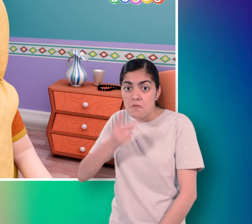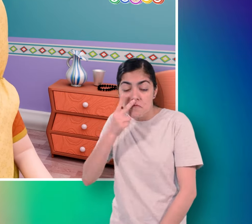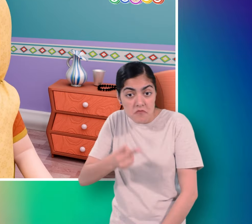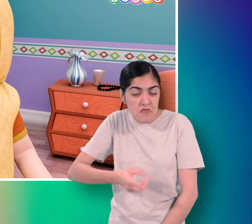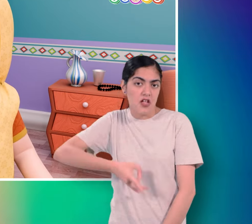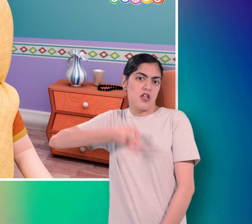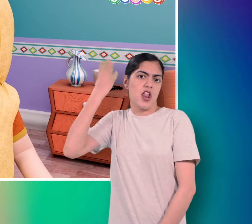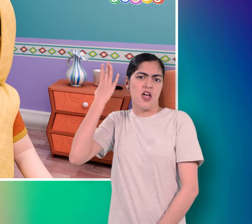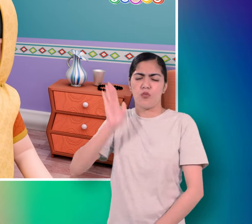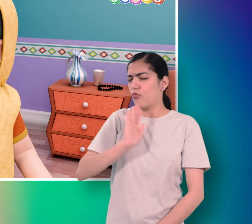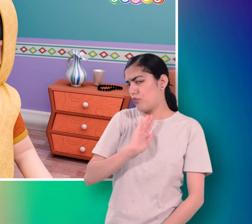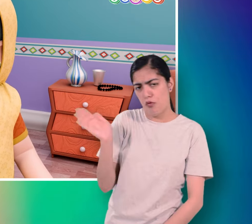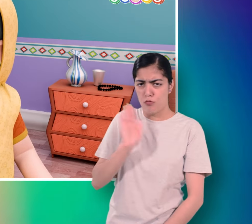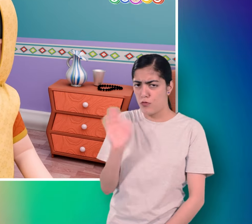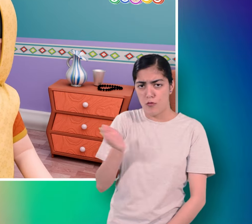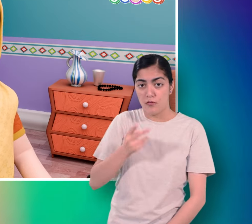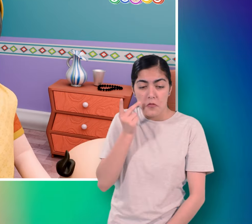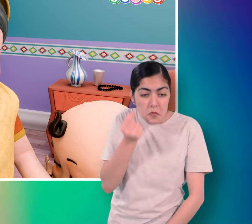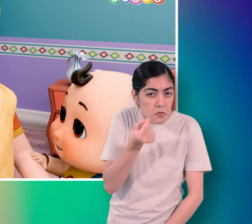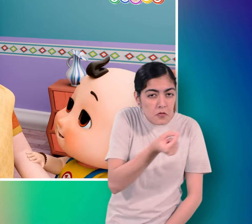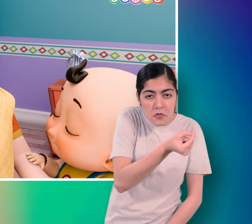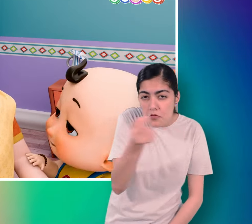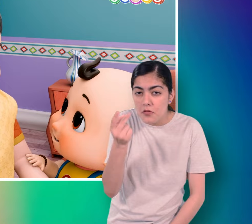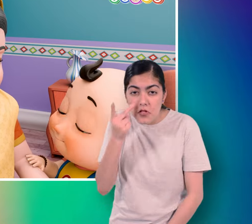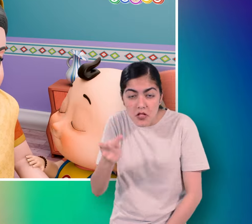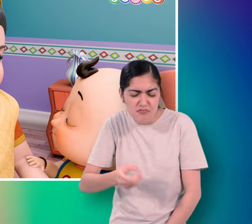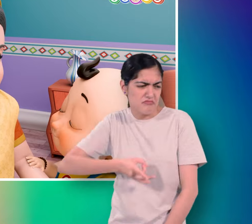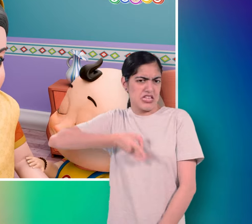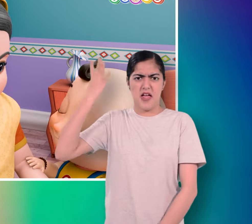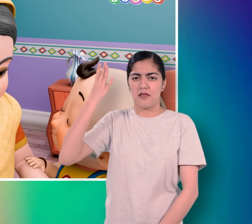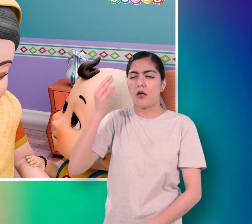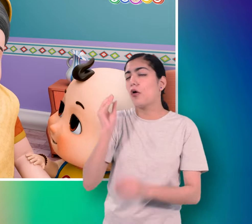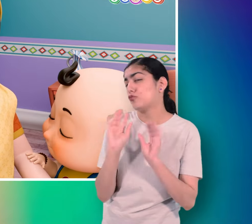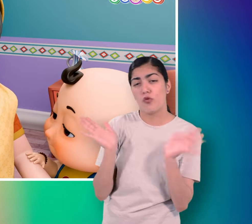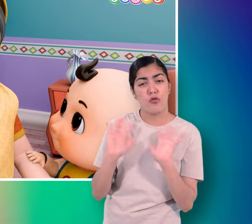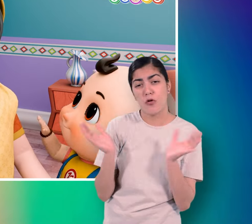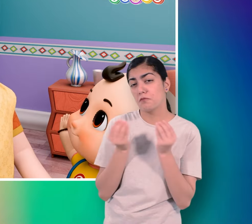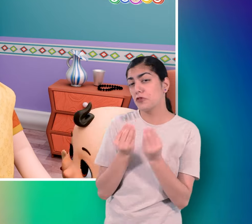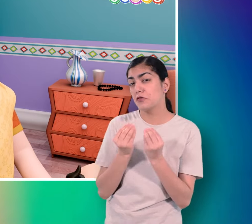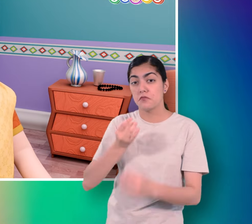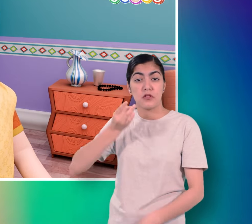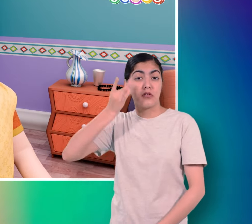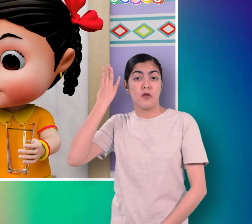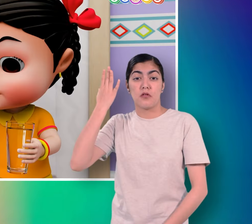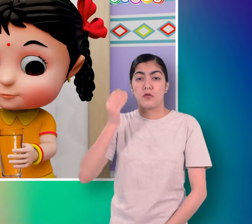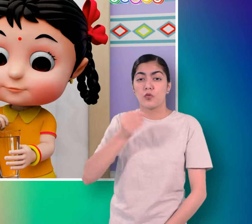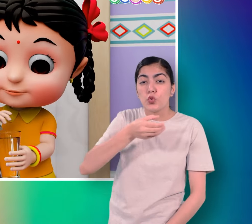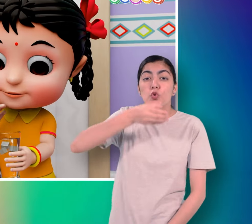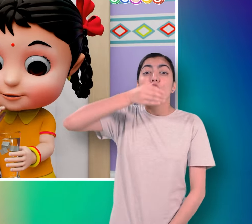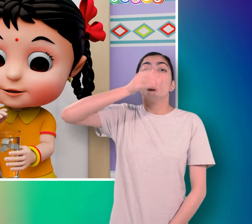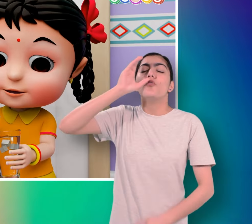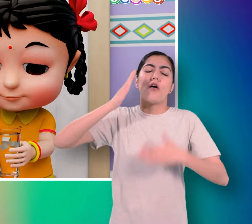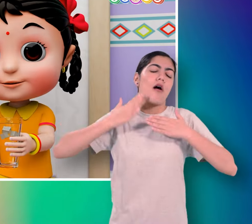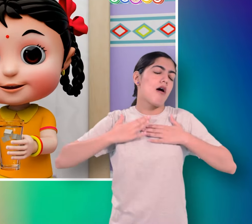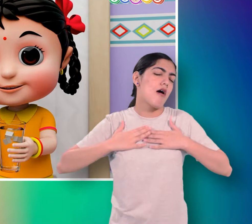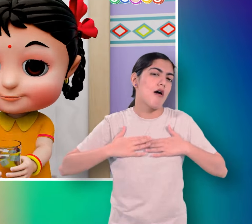छोटी छोटी बातों पे ना बिगड़ा करो छोटी छोटी बातों पे ना बिगड़ा करो गुस्सा हो तो